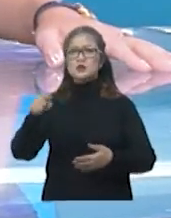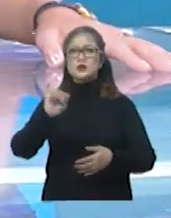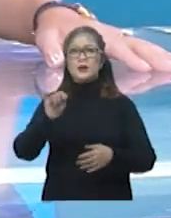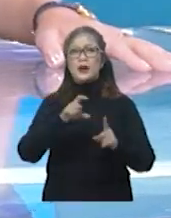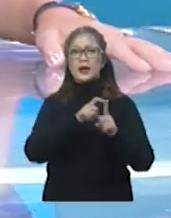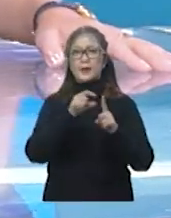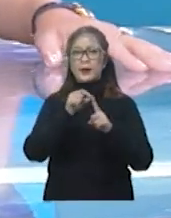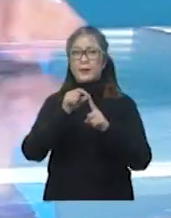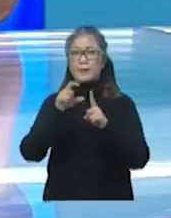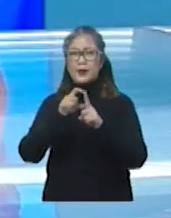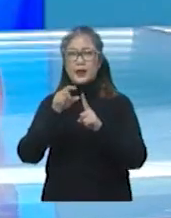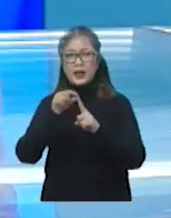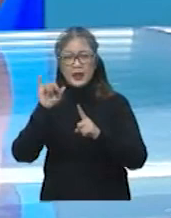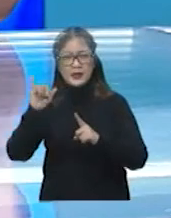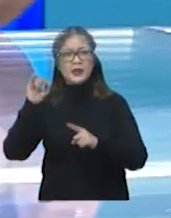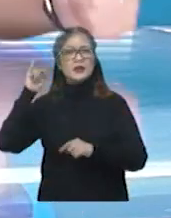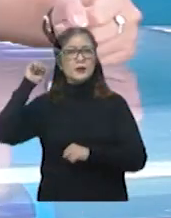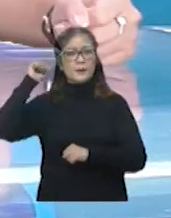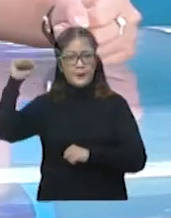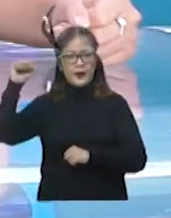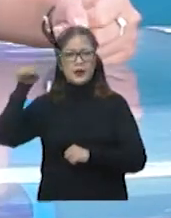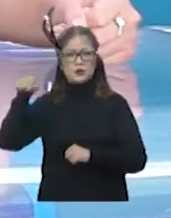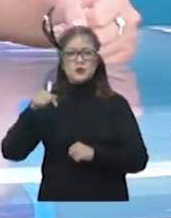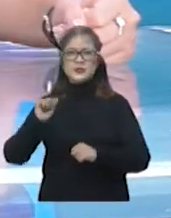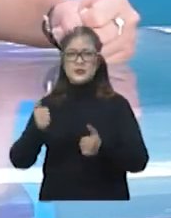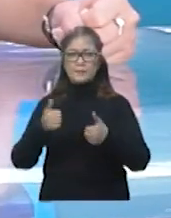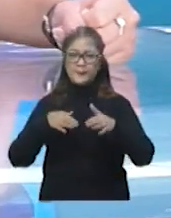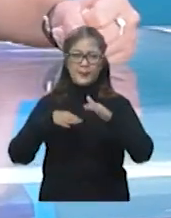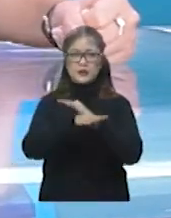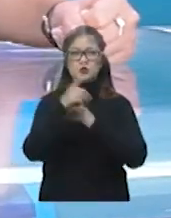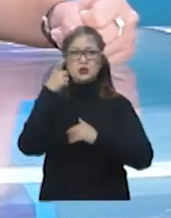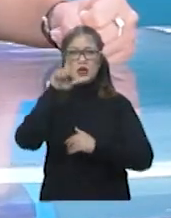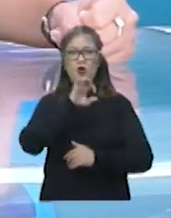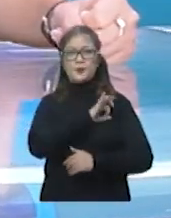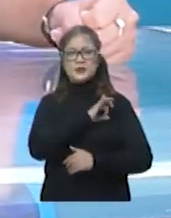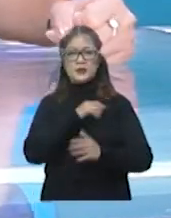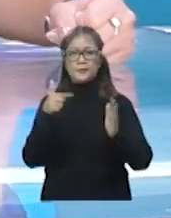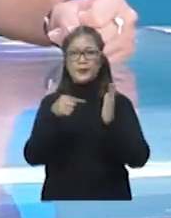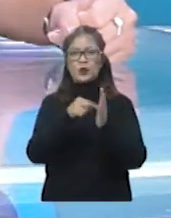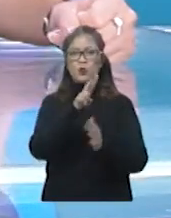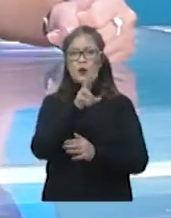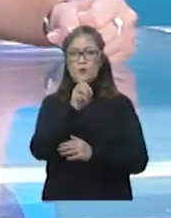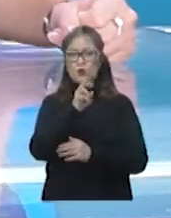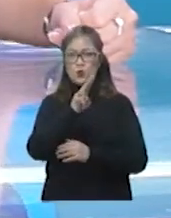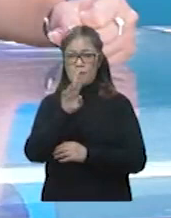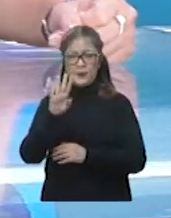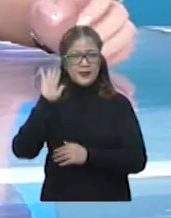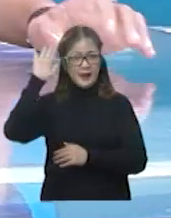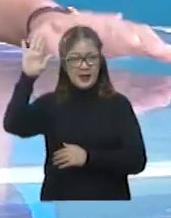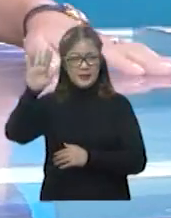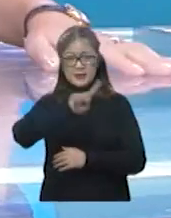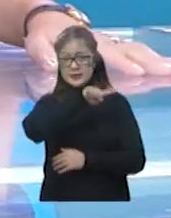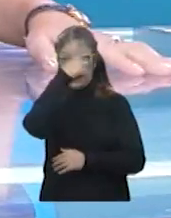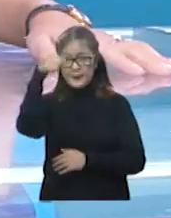PDI Perjuangan atas pernyataannya yang siap maju menjadi calon presiden dalam pemilu 2024 mendatang.